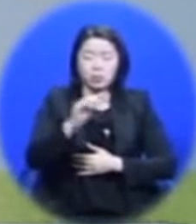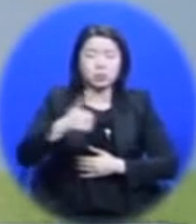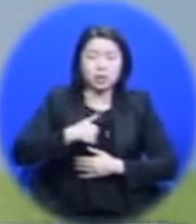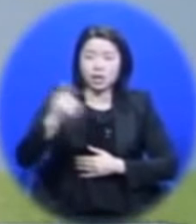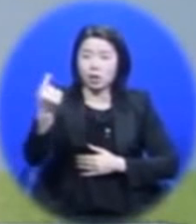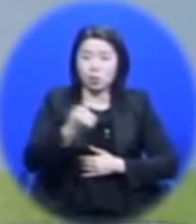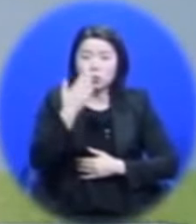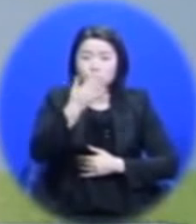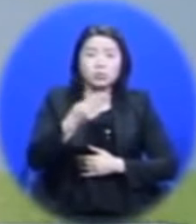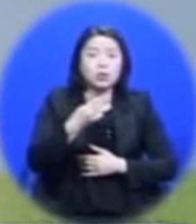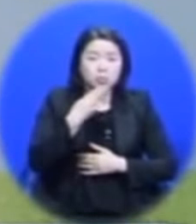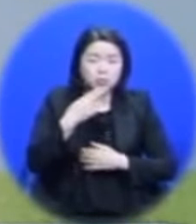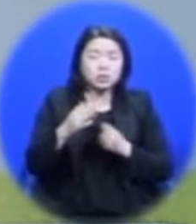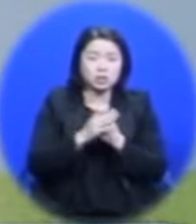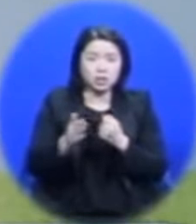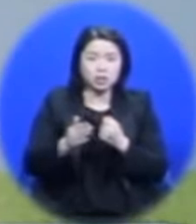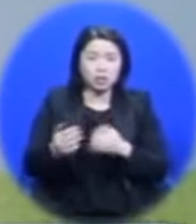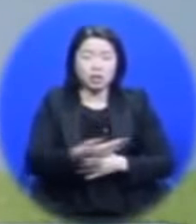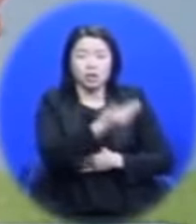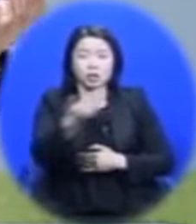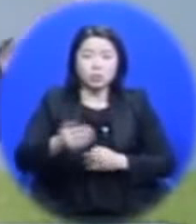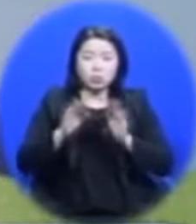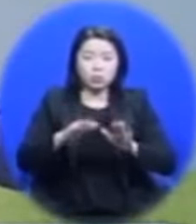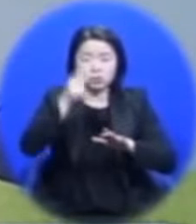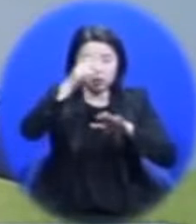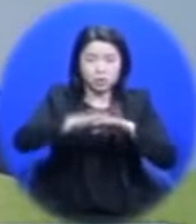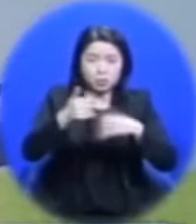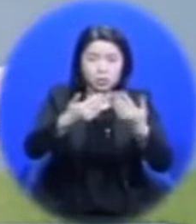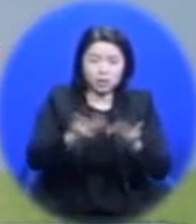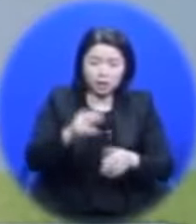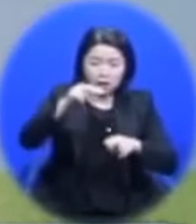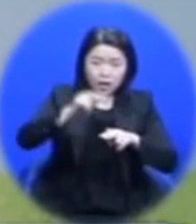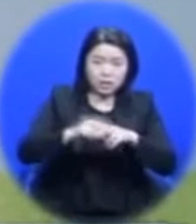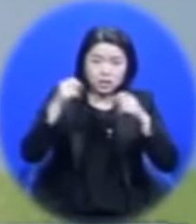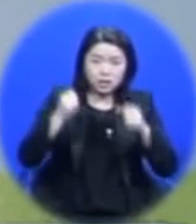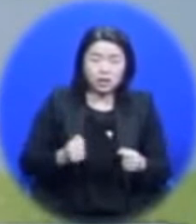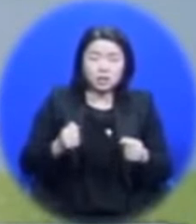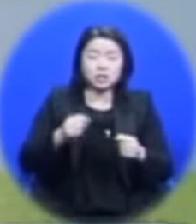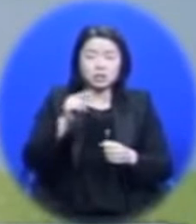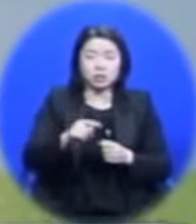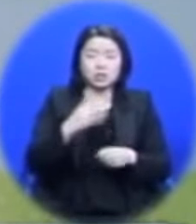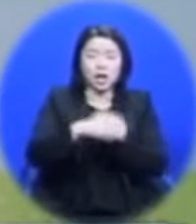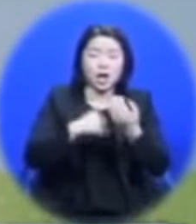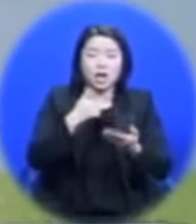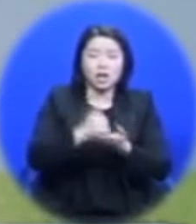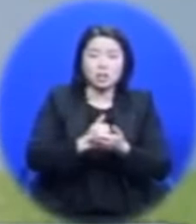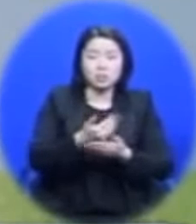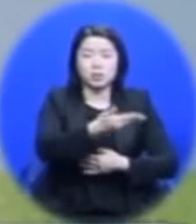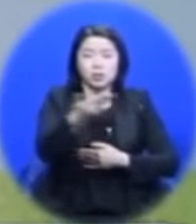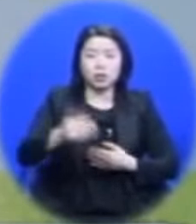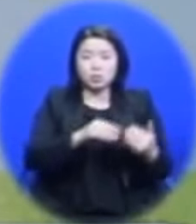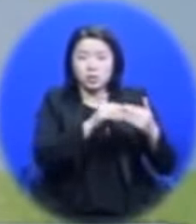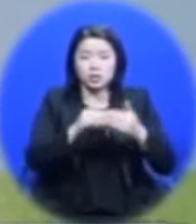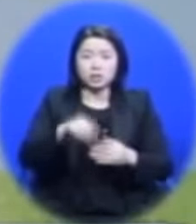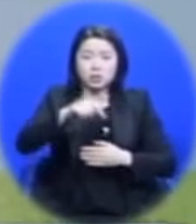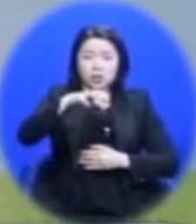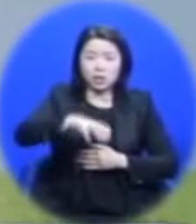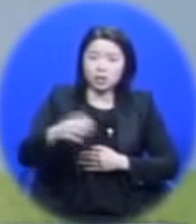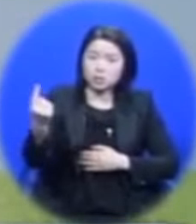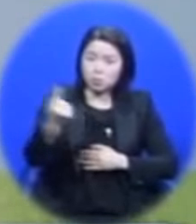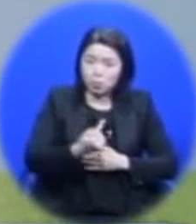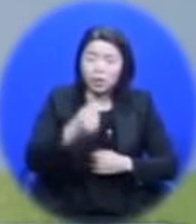없으니. 여러분이 오늘 예배당에 나와 계신 것은 하나님이 여러분을 이끌어 여기까지 오게 하신 거예요.